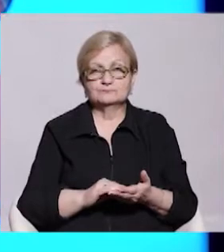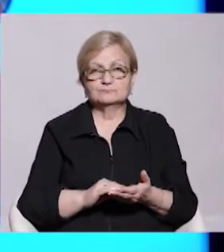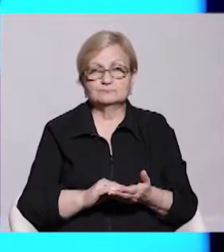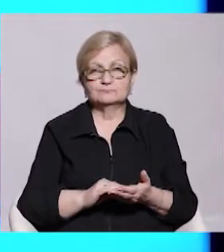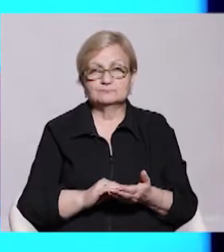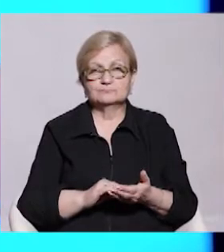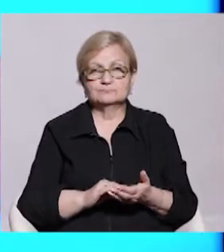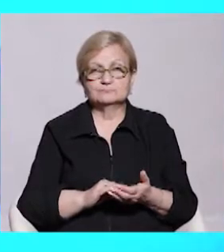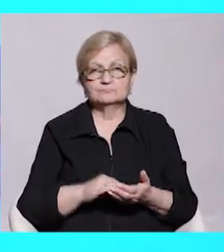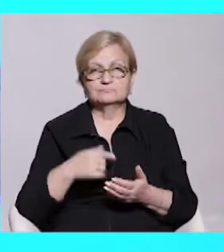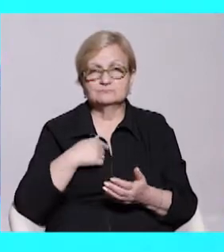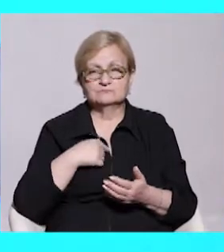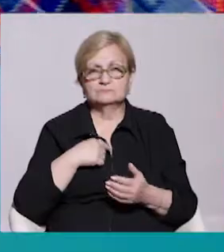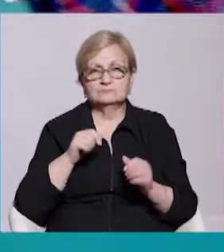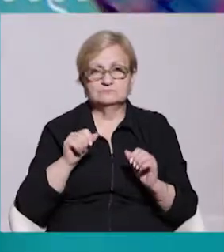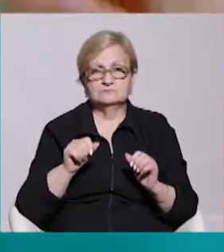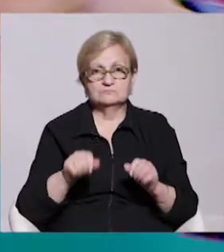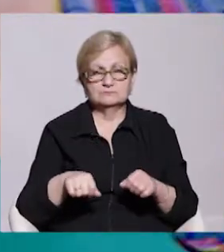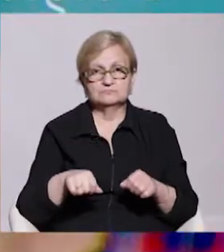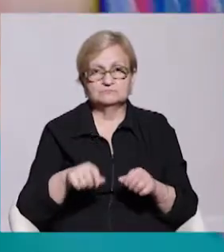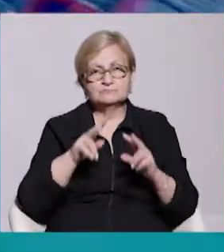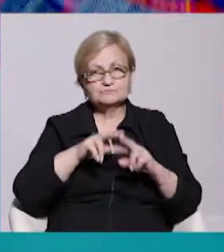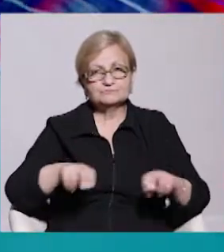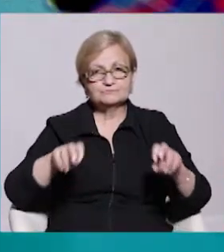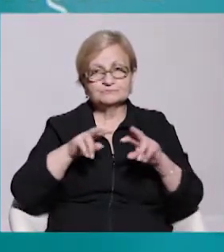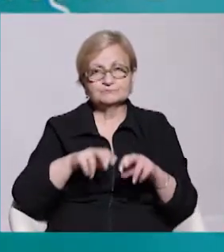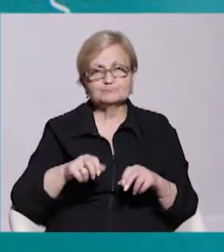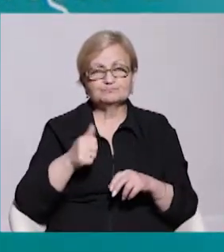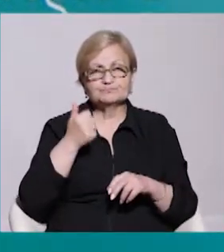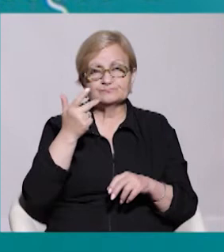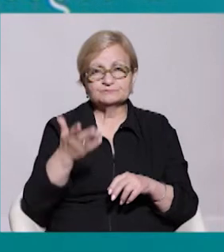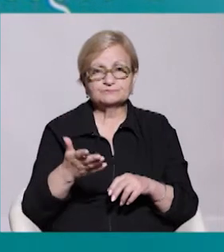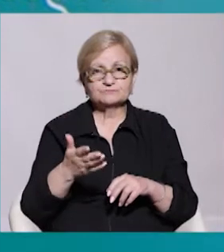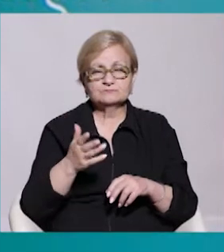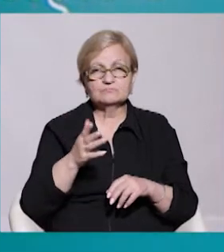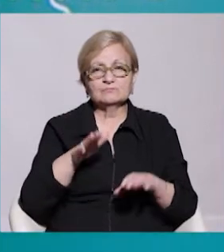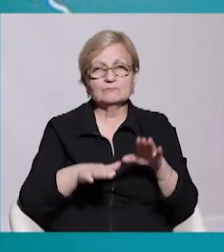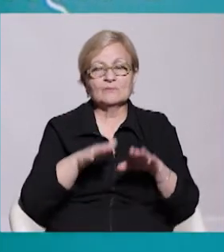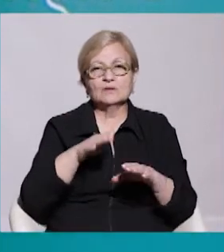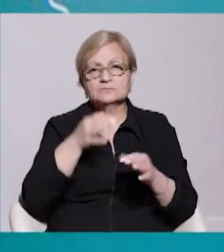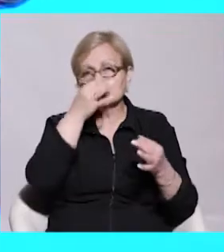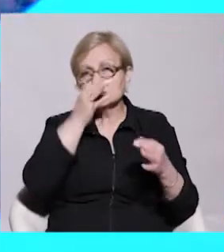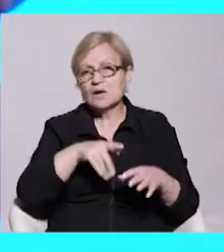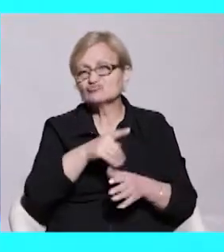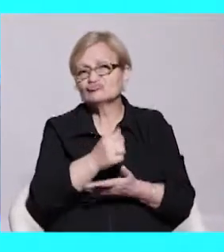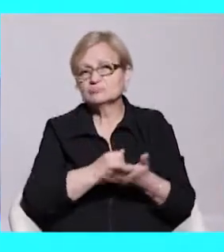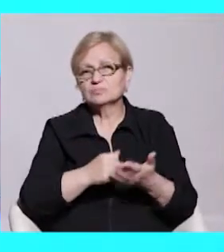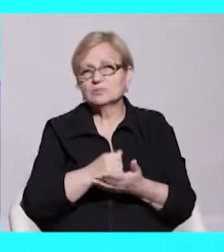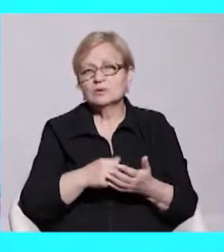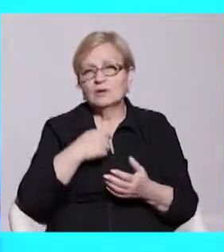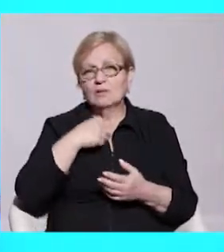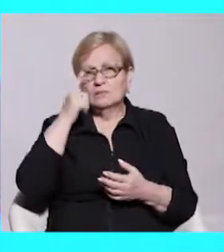რამეს. მე შევძლებ გავარკვიო, რამდენი კილოგრამი ბამბუკი დარჩა მარაკში. კი